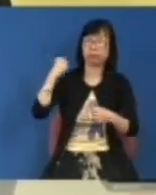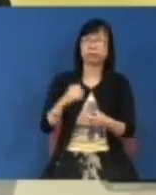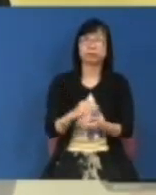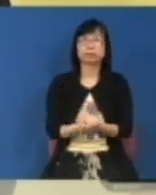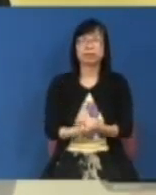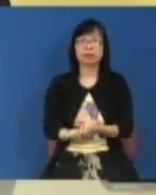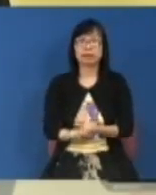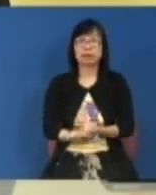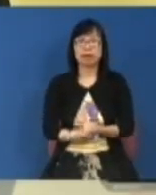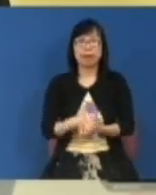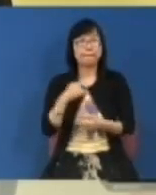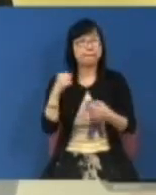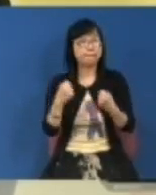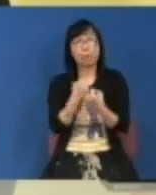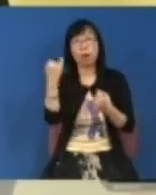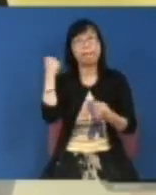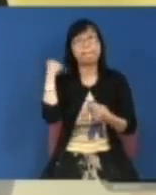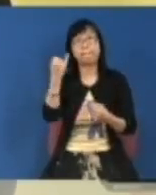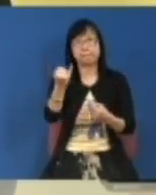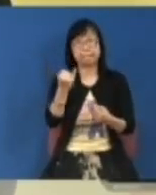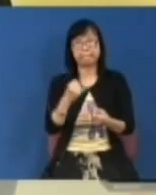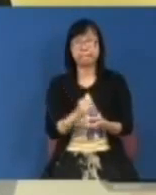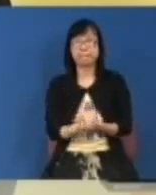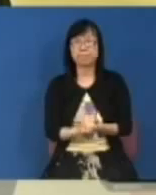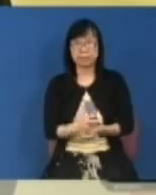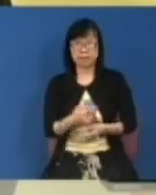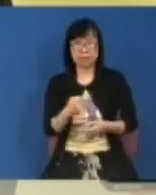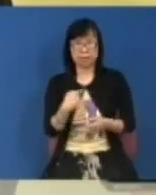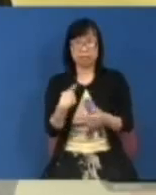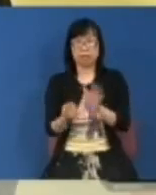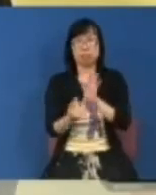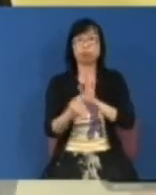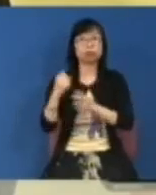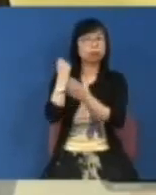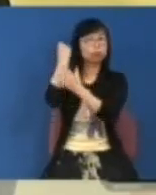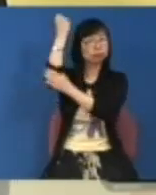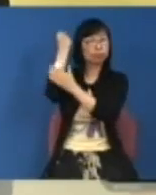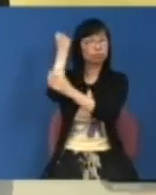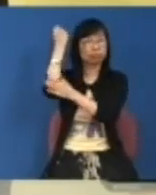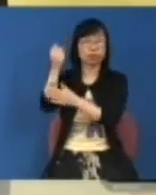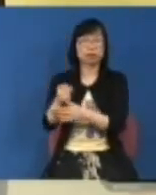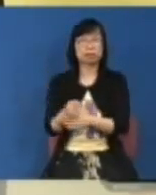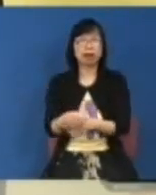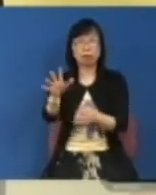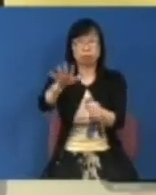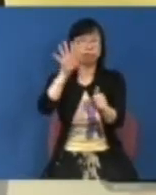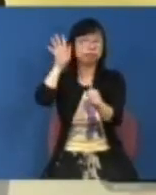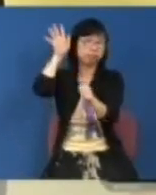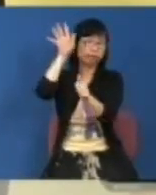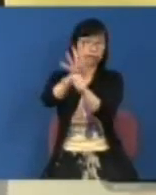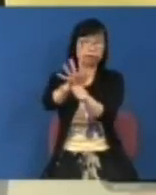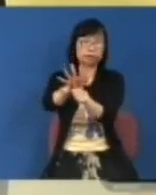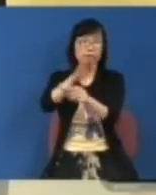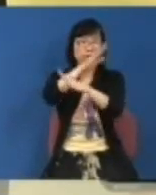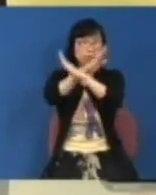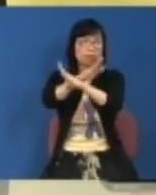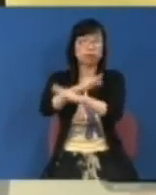義嘅暴力，就係話原本你喺度示威。佢封鎖咗嗱，呢個咩例咧？就係話喺全世